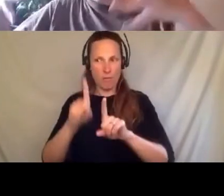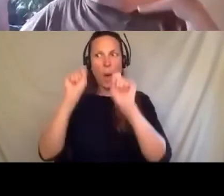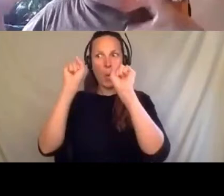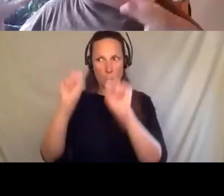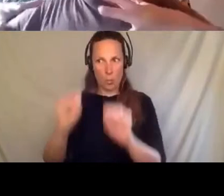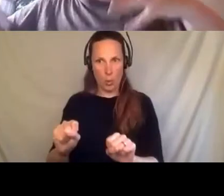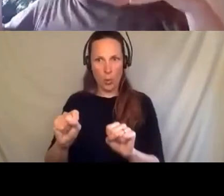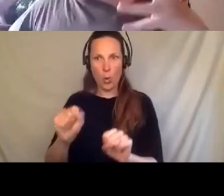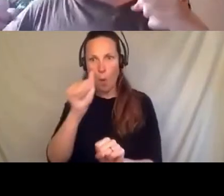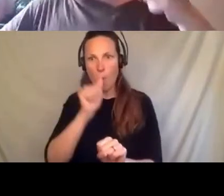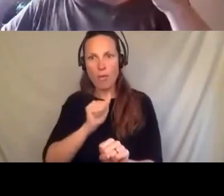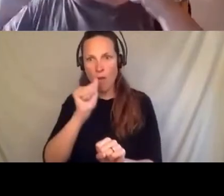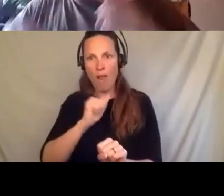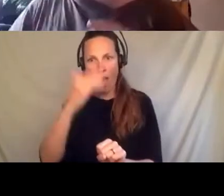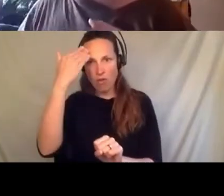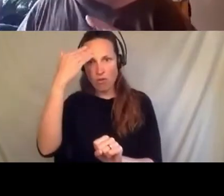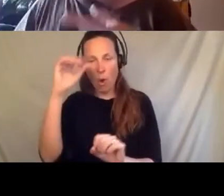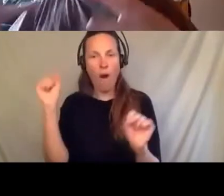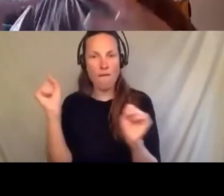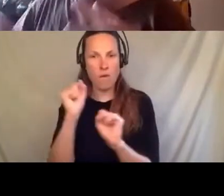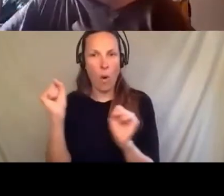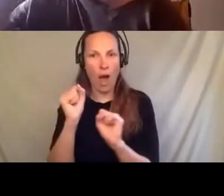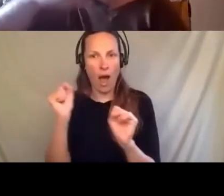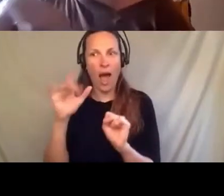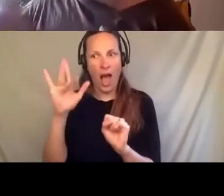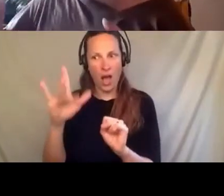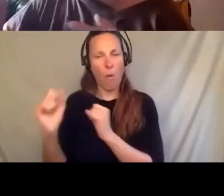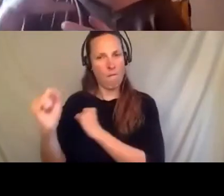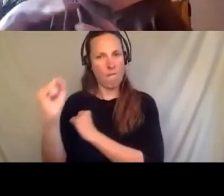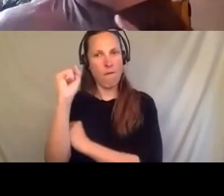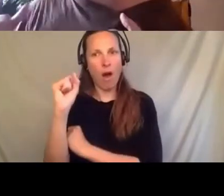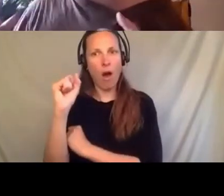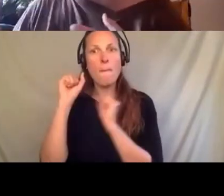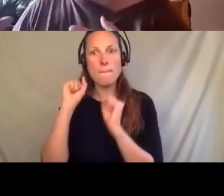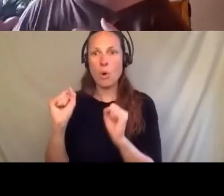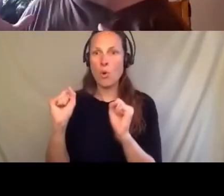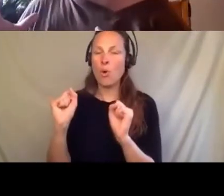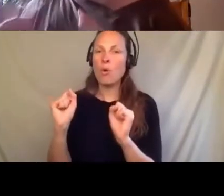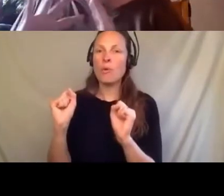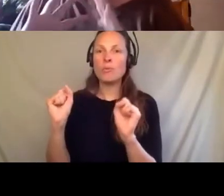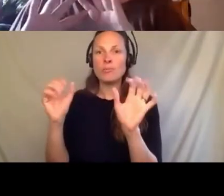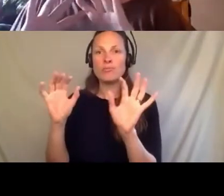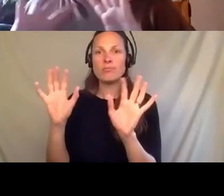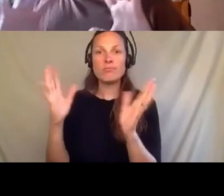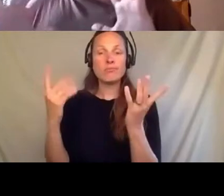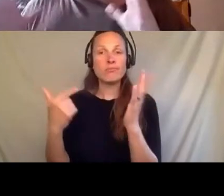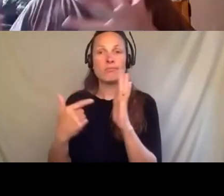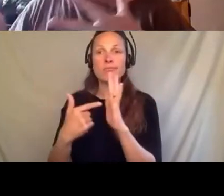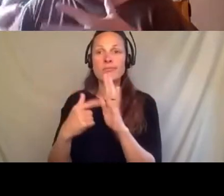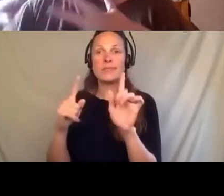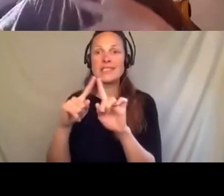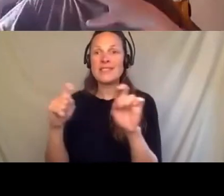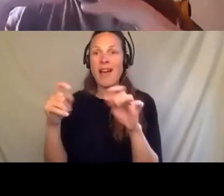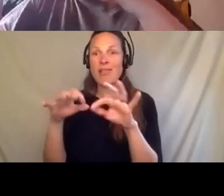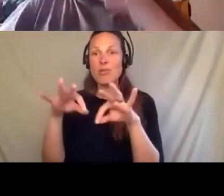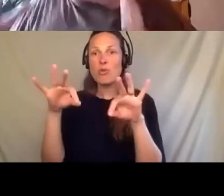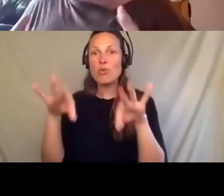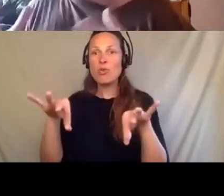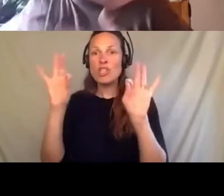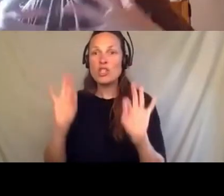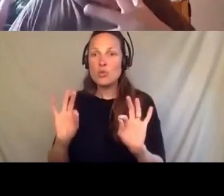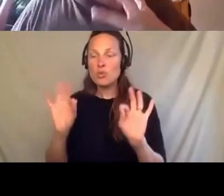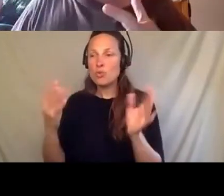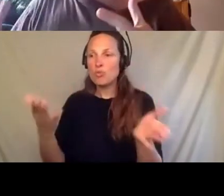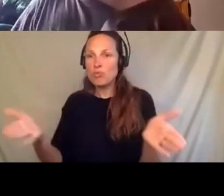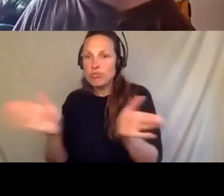s'il est très âgé, fort et tout, on le protège bien en le couvrant avec des toiles, des